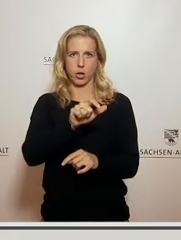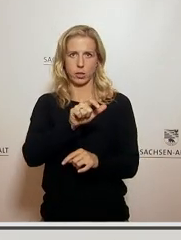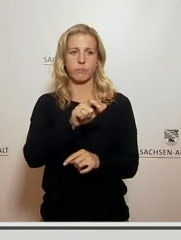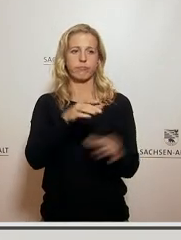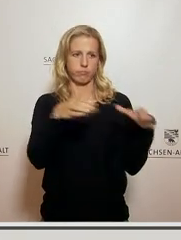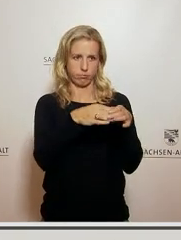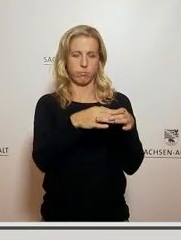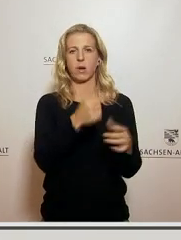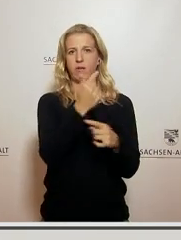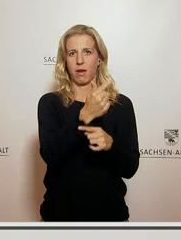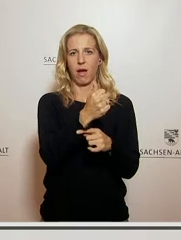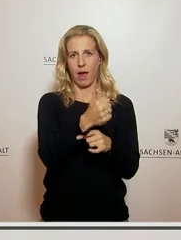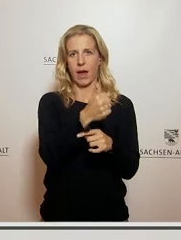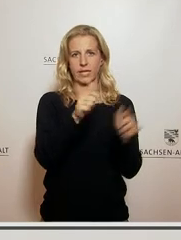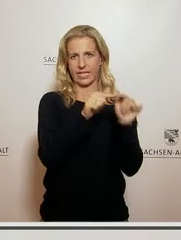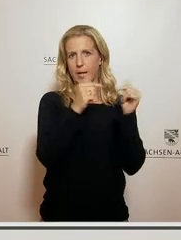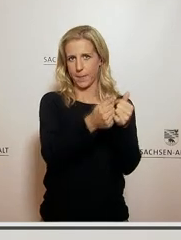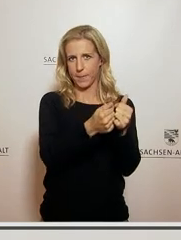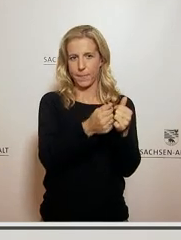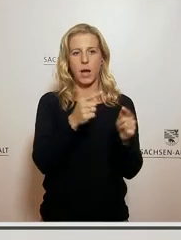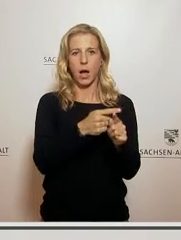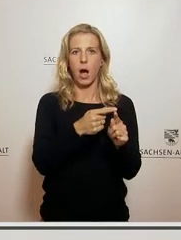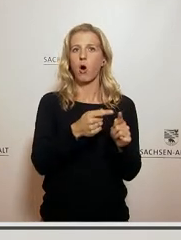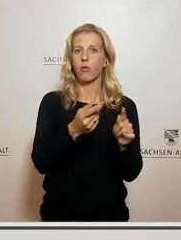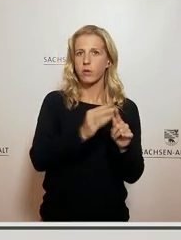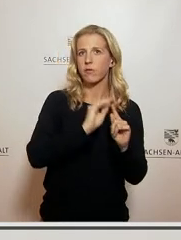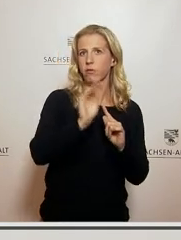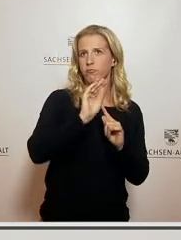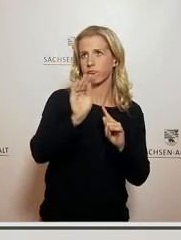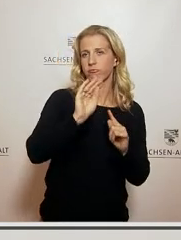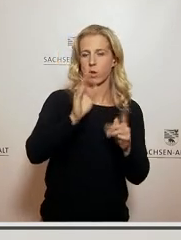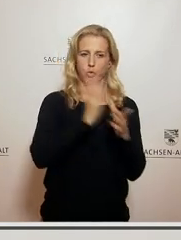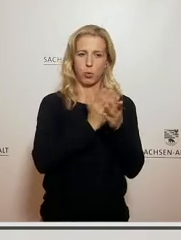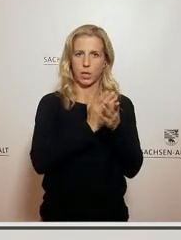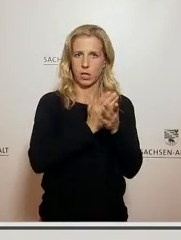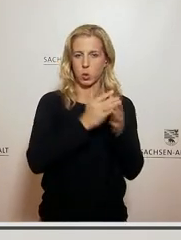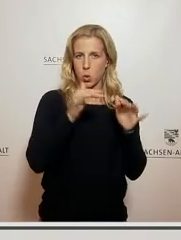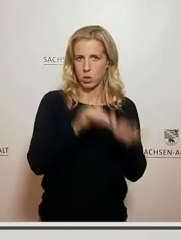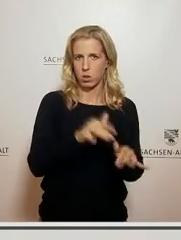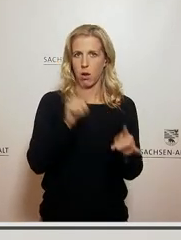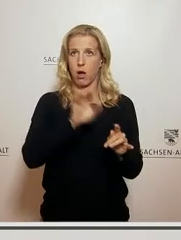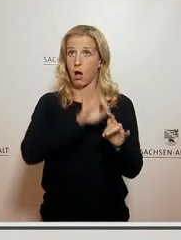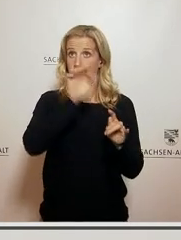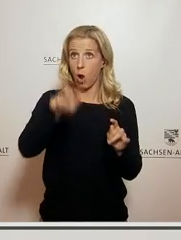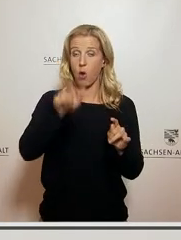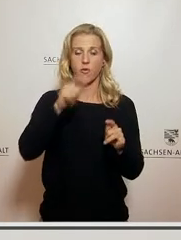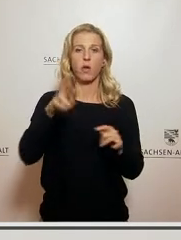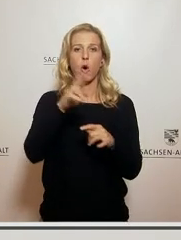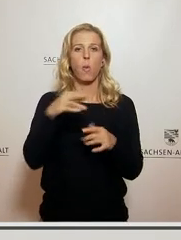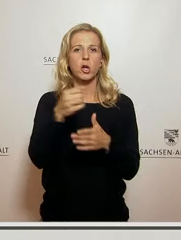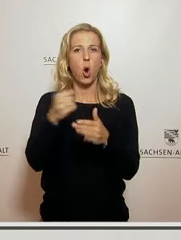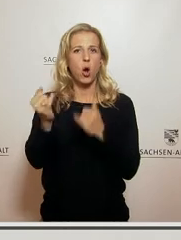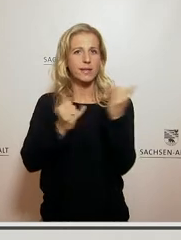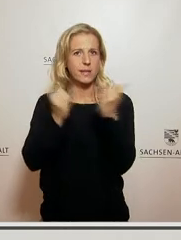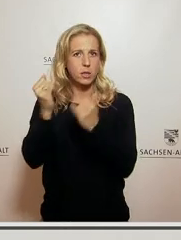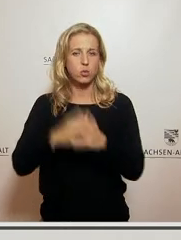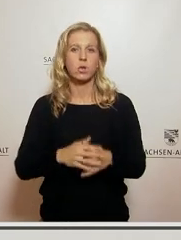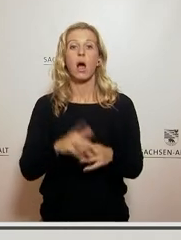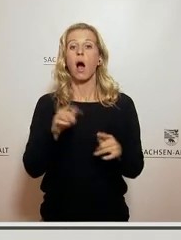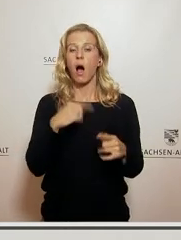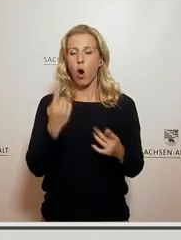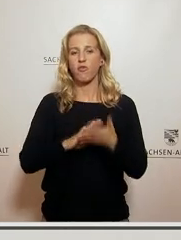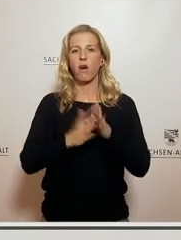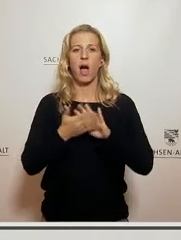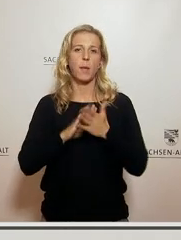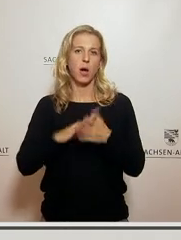dokumentieren, weiterzuleiten ans Robert-Koch-Institut. Und natürlich haben wir unsere Vereinbarung mit der kassenärztlichen Vereinbarung weiter